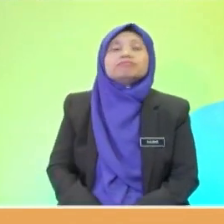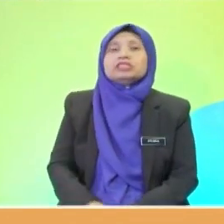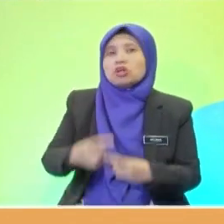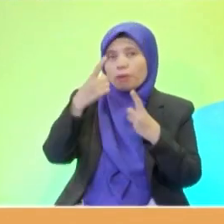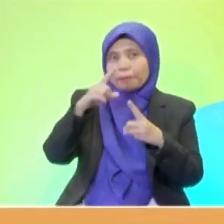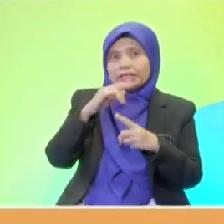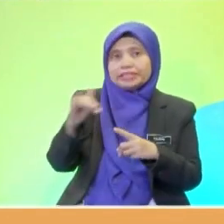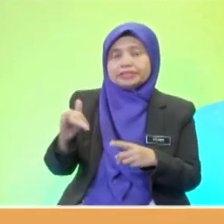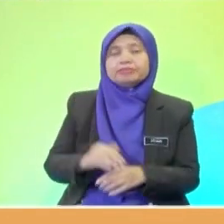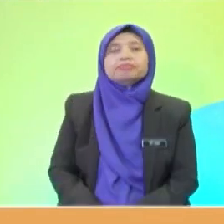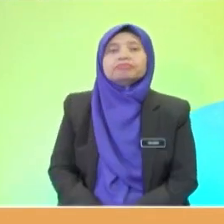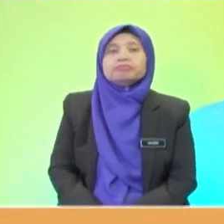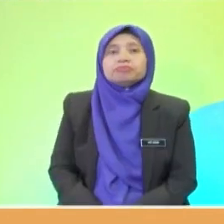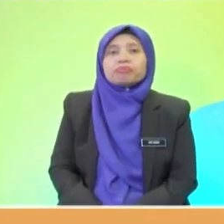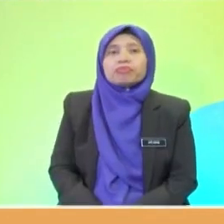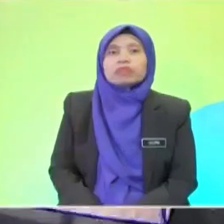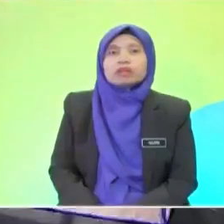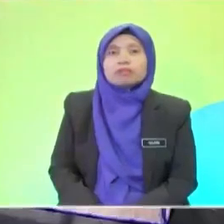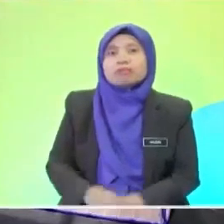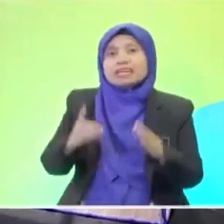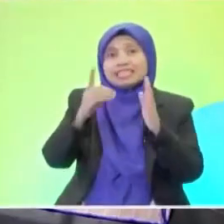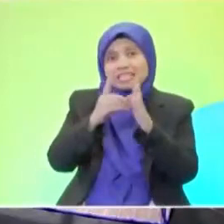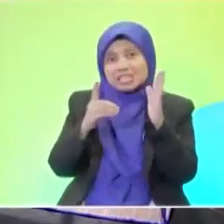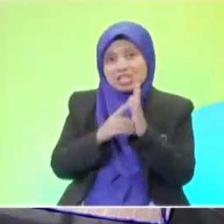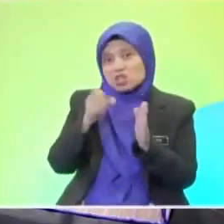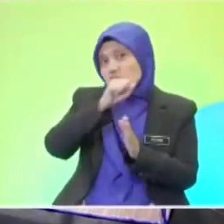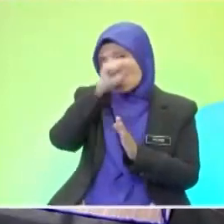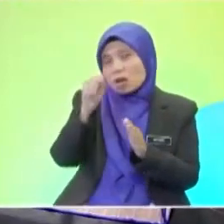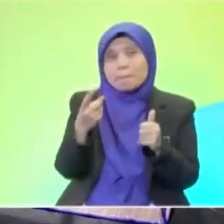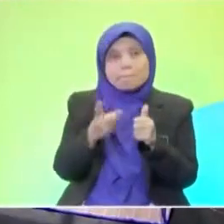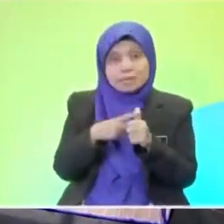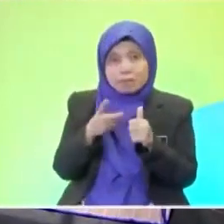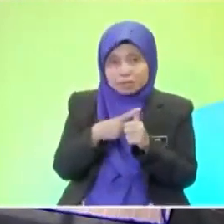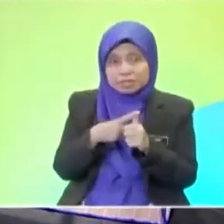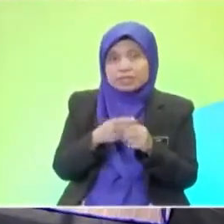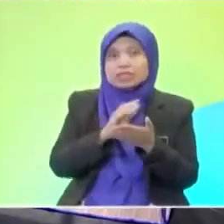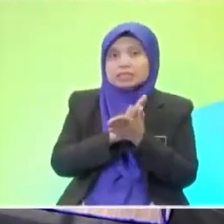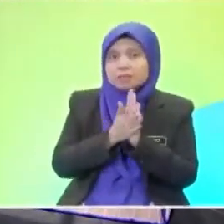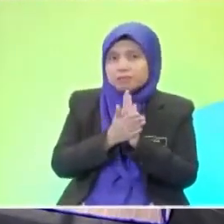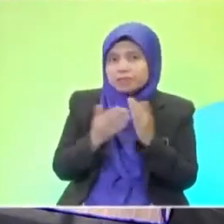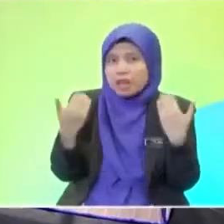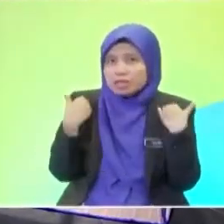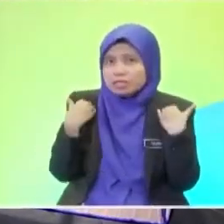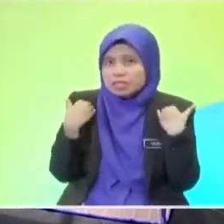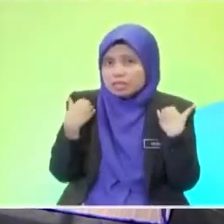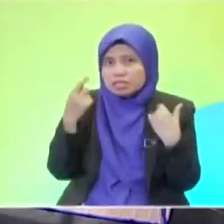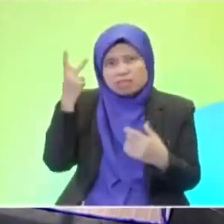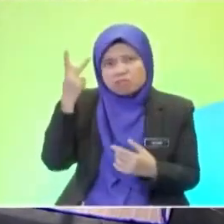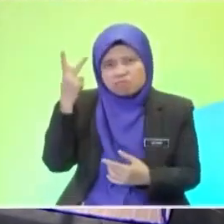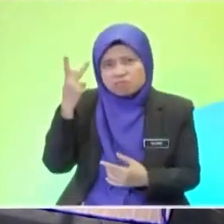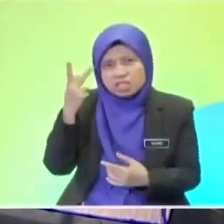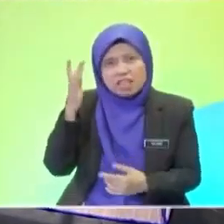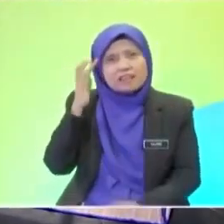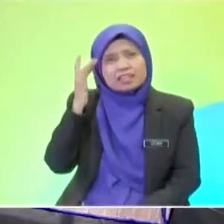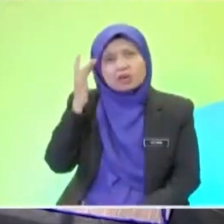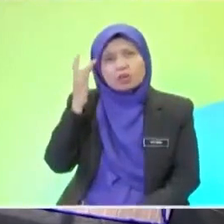jawabannya Oke itulah jawaban berdasarkan soalnya pertama tadi jadi ada yang keliru orang masih keliru tuh saya